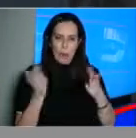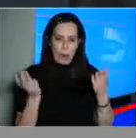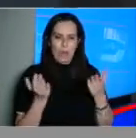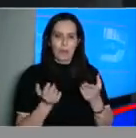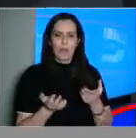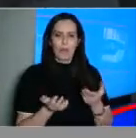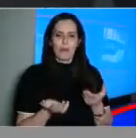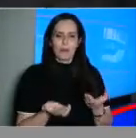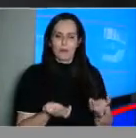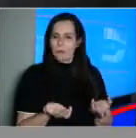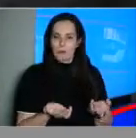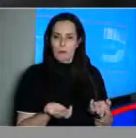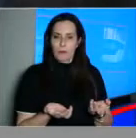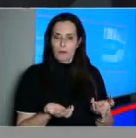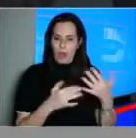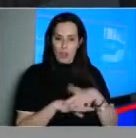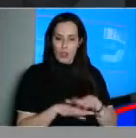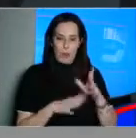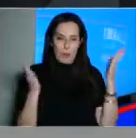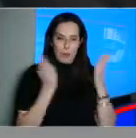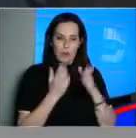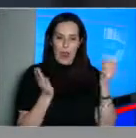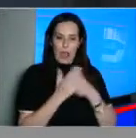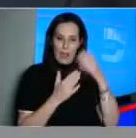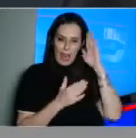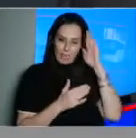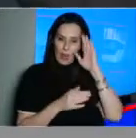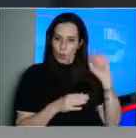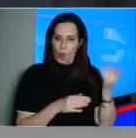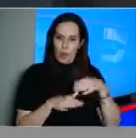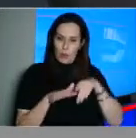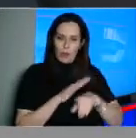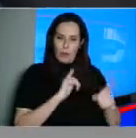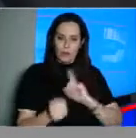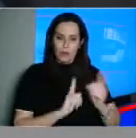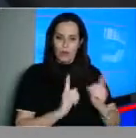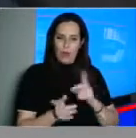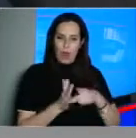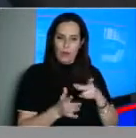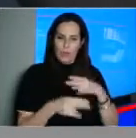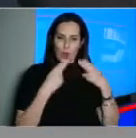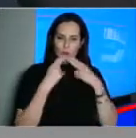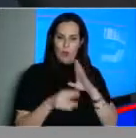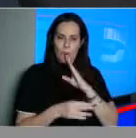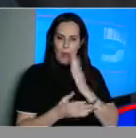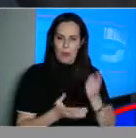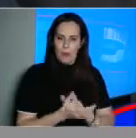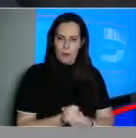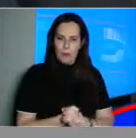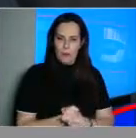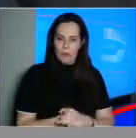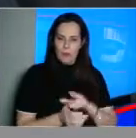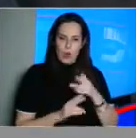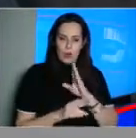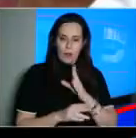יקראו לזה, ולשלב, בוא נגיד, מבאר שבע עד חיפה את כל המדינה בצורה אחת, ועד לשם רכבות, זה יכול לפתור את העניין. זה